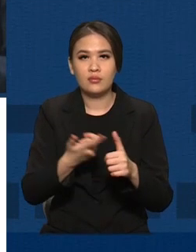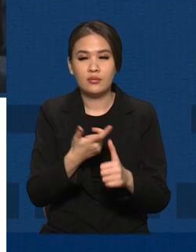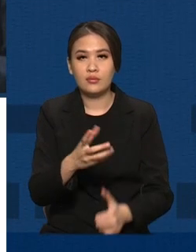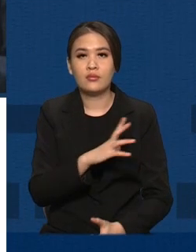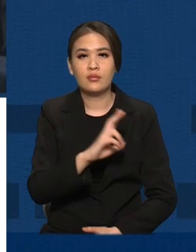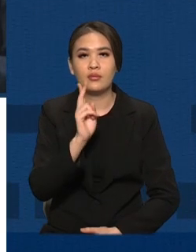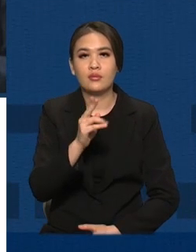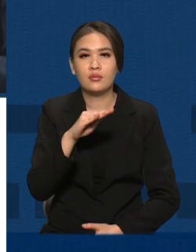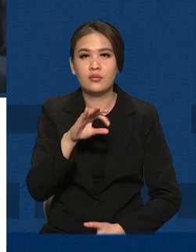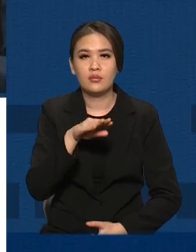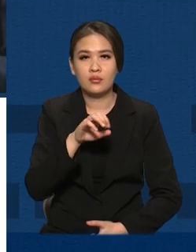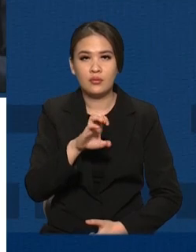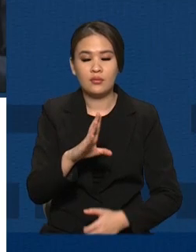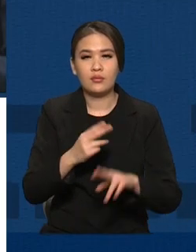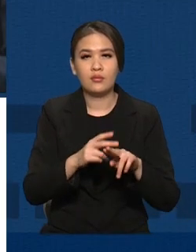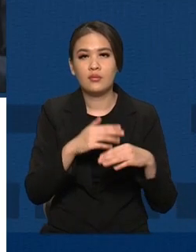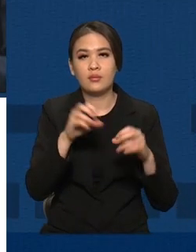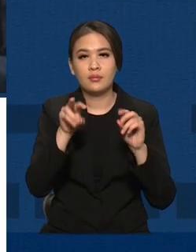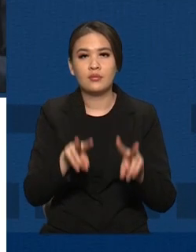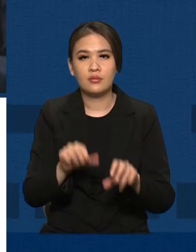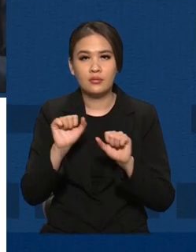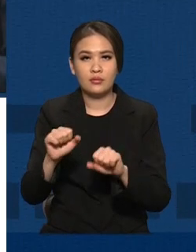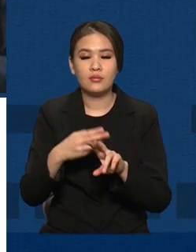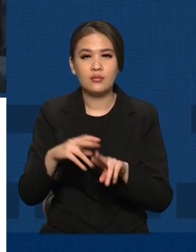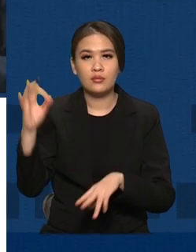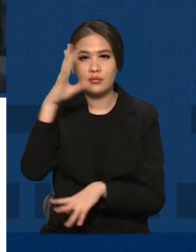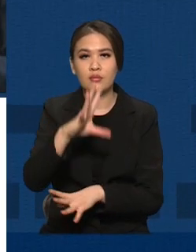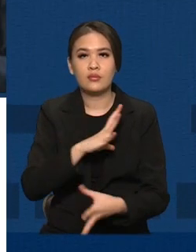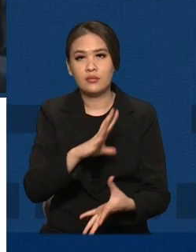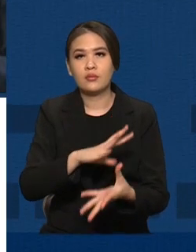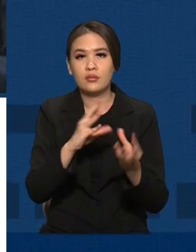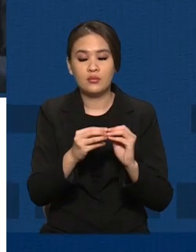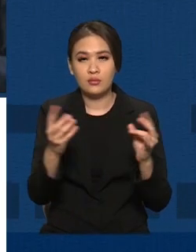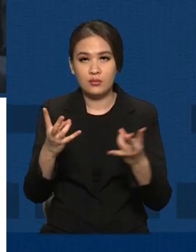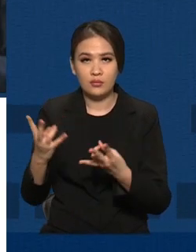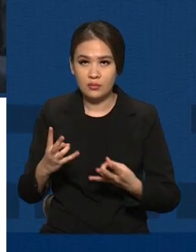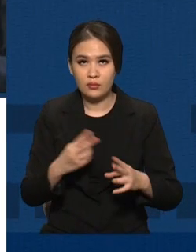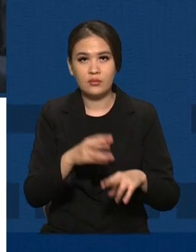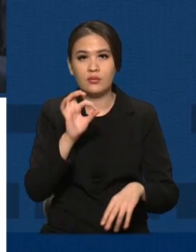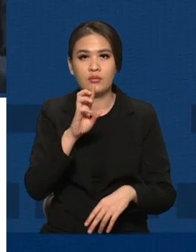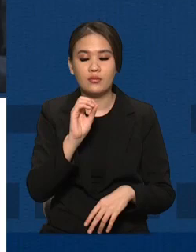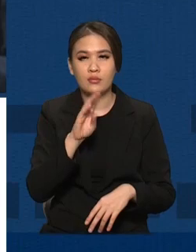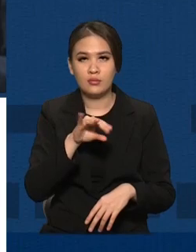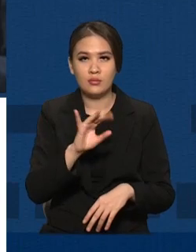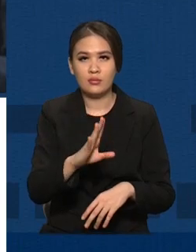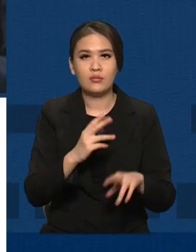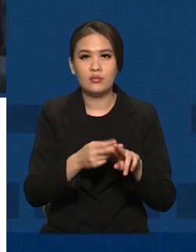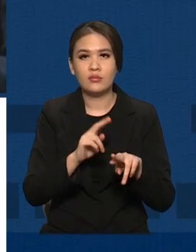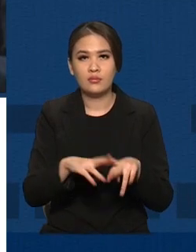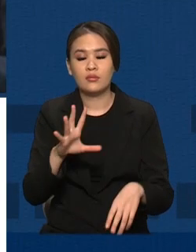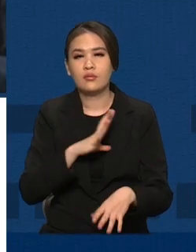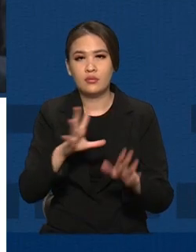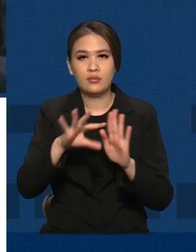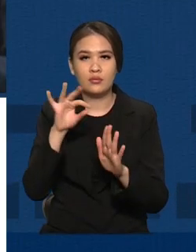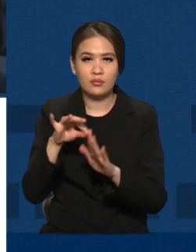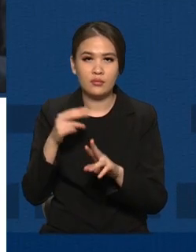Қасым Жомарт Тоқаев ұлттық қауіпсіздікке қауіп төндіретін негізгі сын-қатерлерге объективті талдау жасап, олардың алдын алу